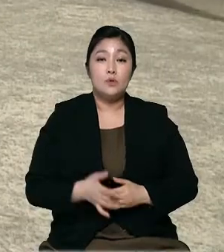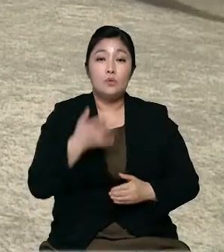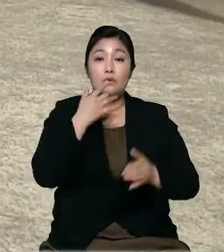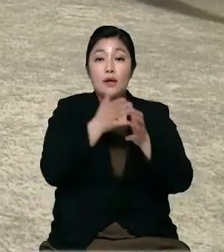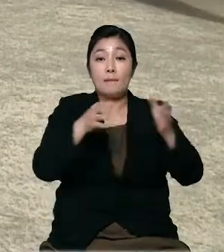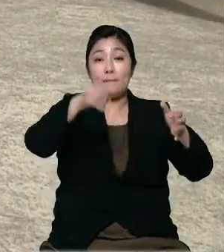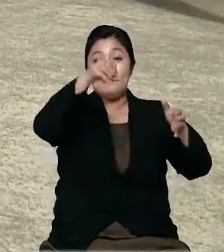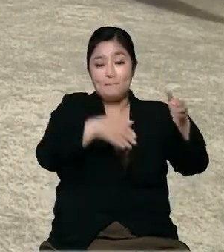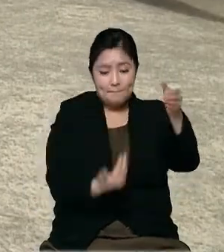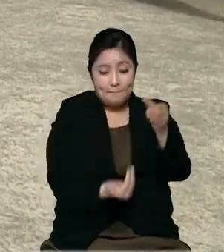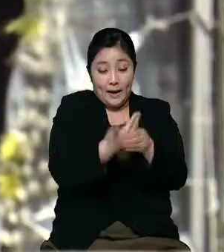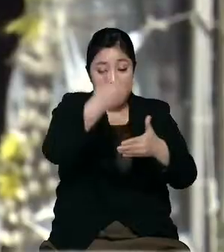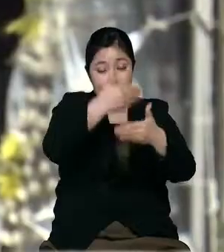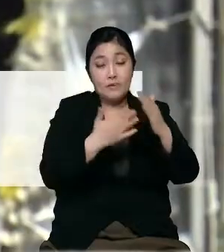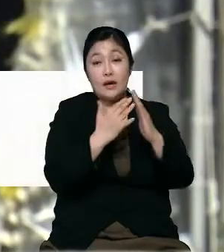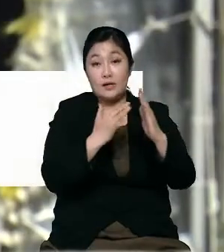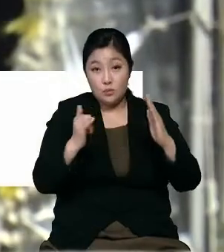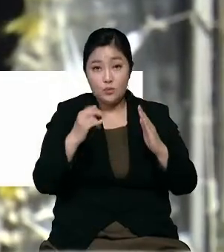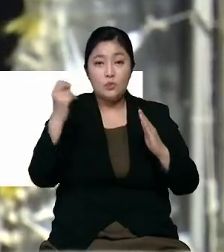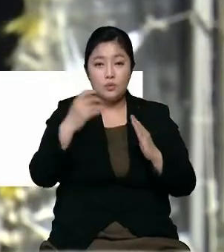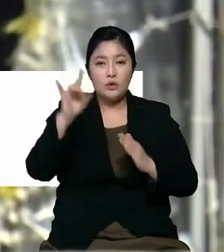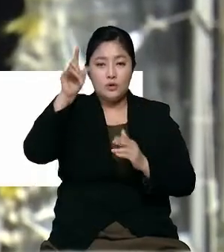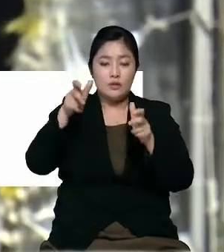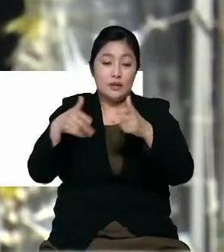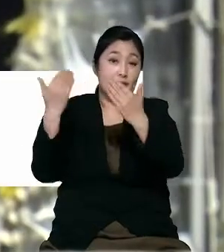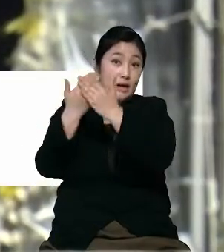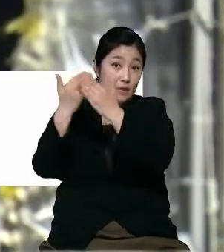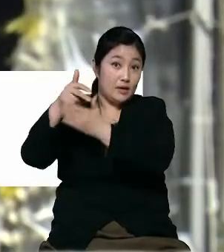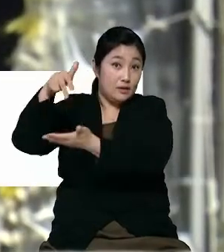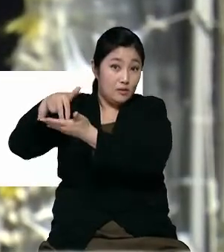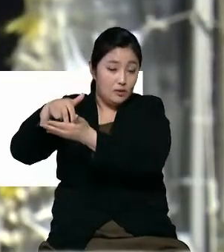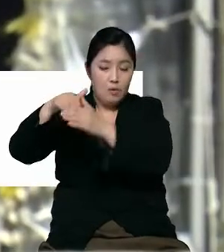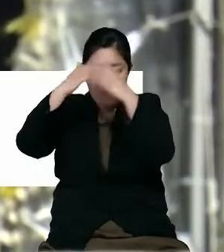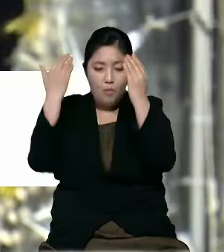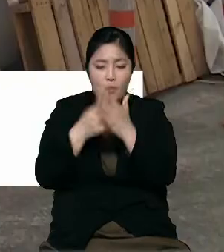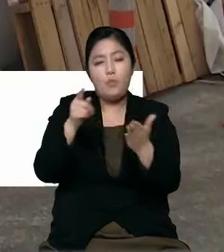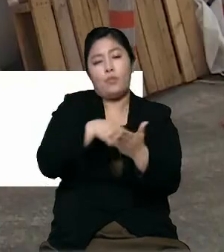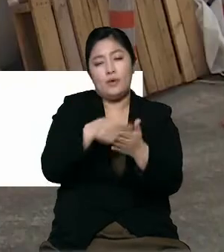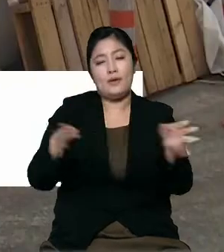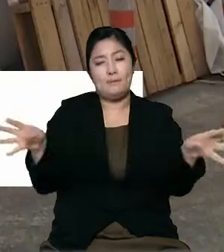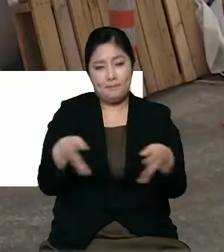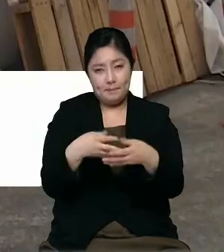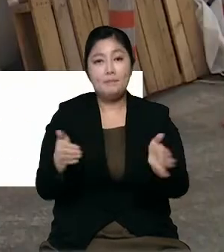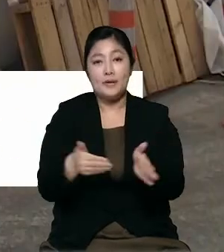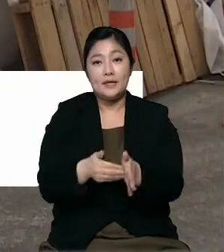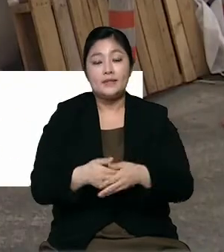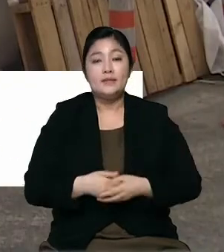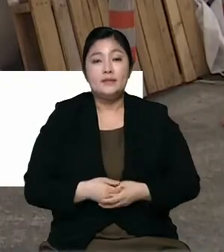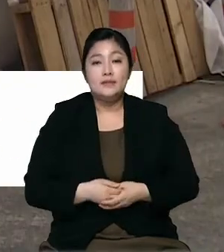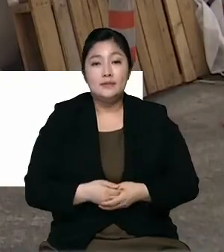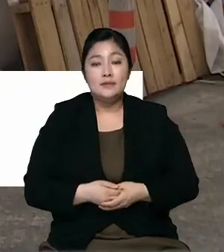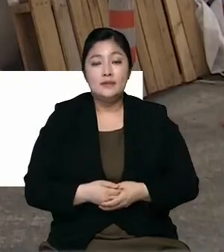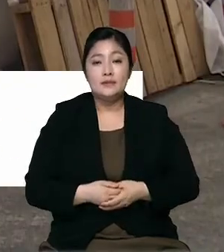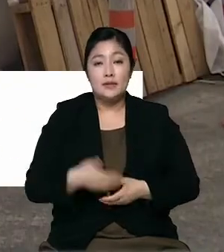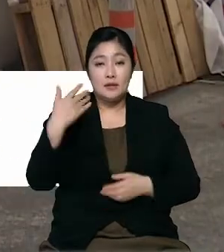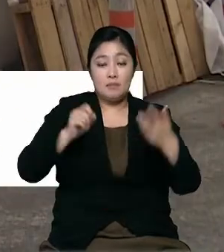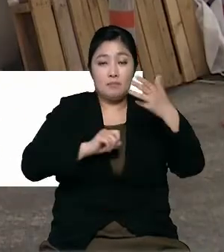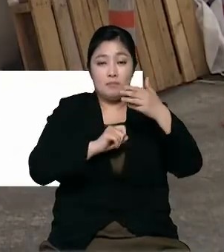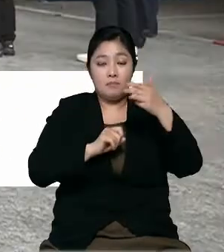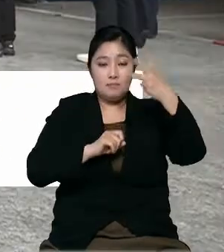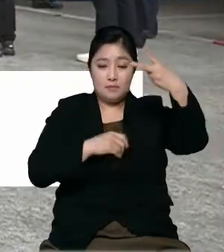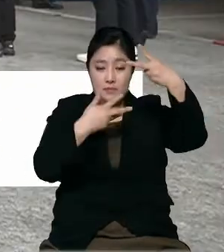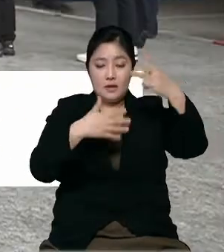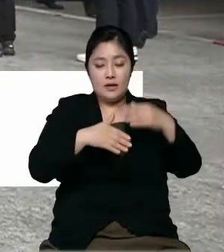화정 아이파크 붕괴 사고 희생자 가족들과 현대산업개발이 모든 보상 협의를 마무리했습니다. 지난 8일